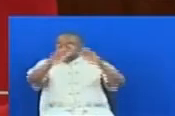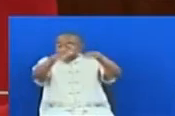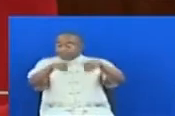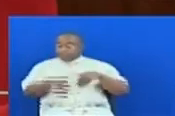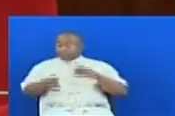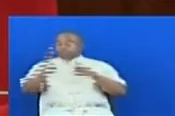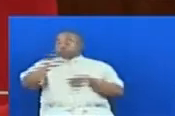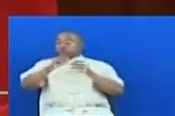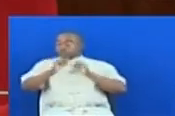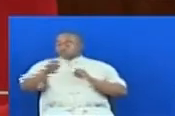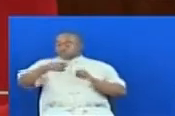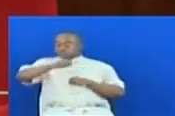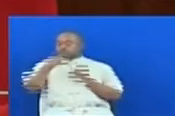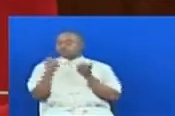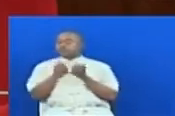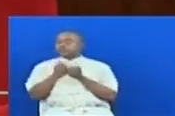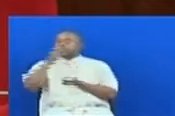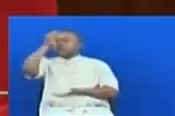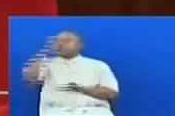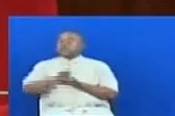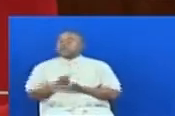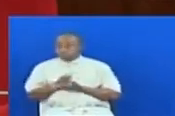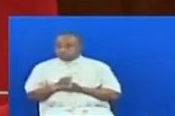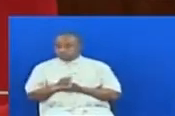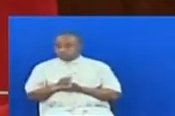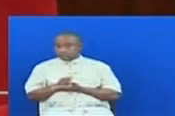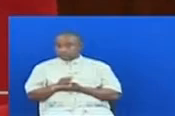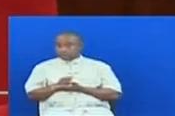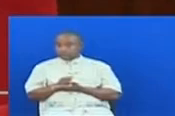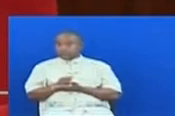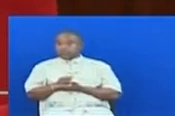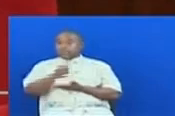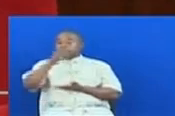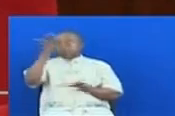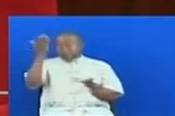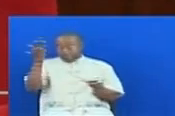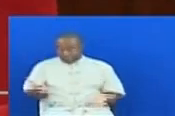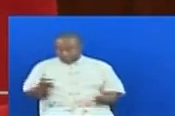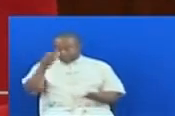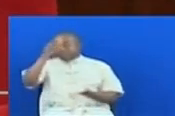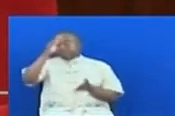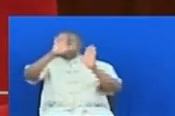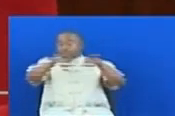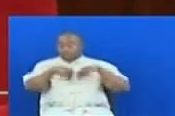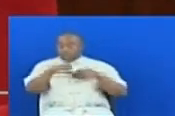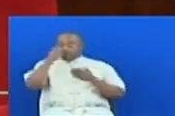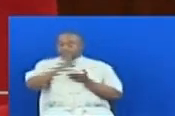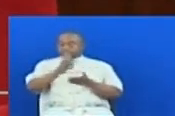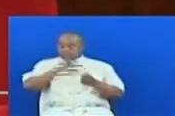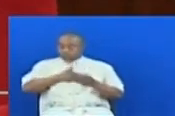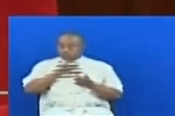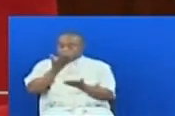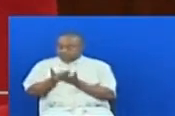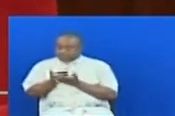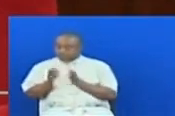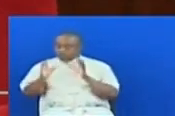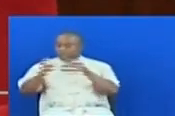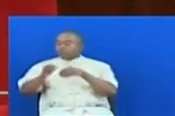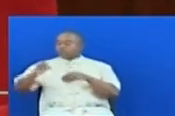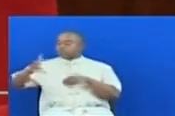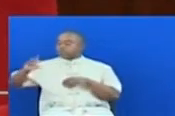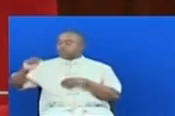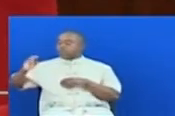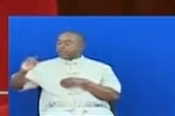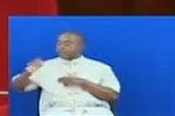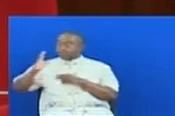tunatoka na maazimio, kwamba azimio la bunge kuhusiana na masuala ya laki, mapendekezo ya kamati ya laki ni hili. Lakini